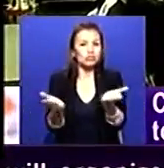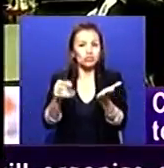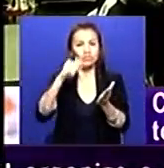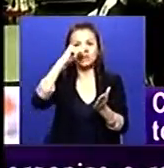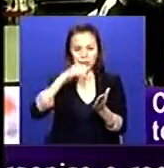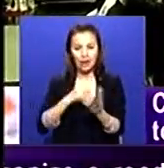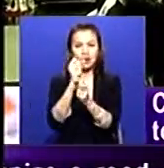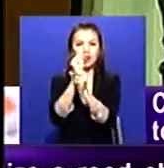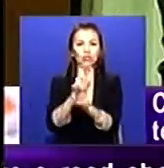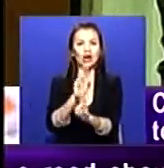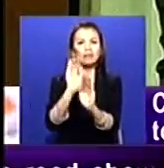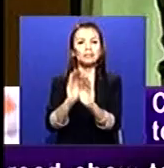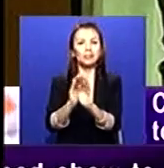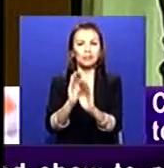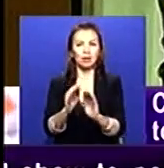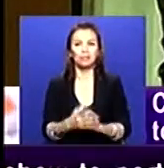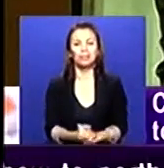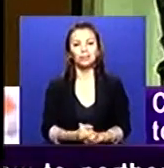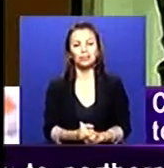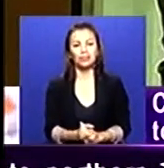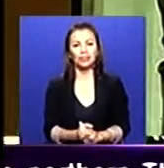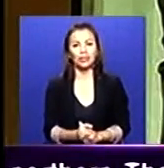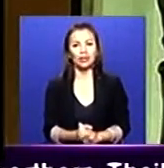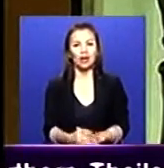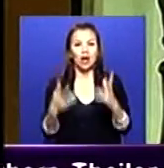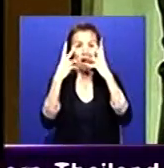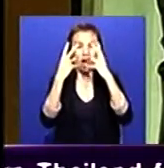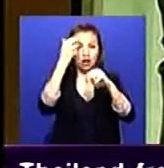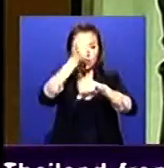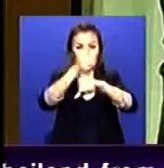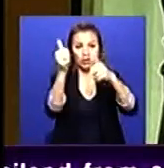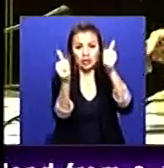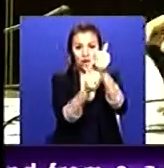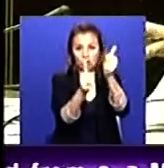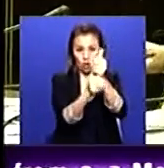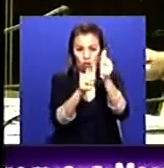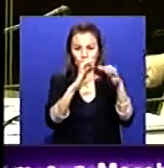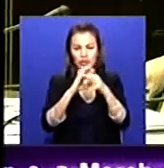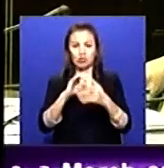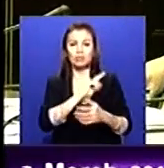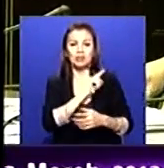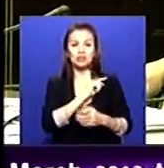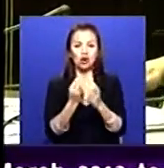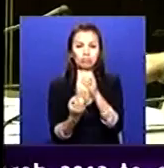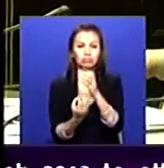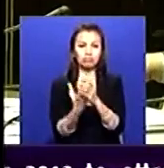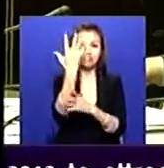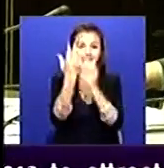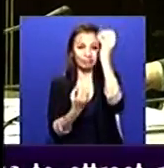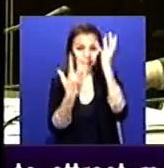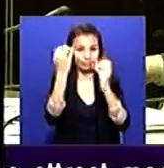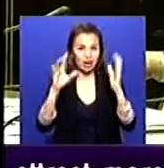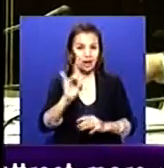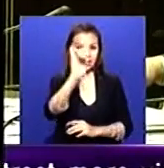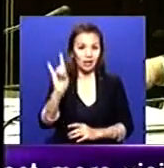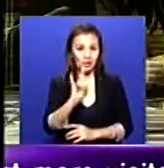ยขณะที่นายธีรพัฒน์ประยุรศิษย์รองอธิบดีกรมอุทยานแห่งชาติสัตว์ป่าและพันธุ์พืชบอกว่าประเด็นสำคัญที่คณะ